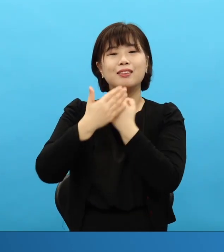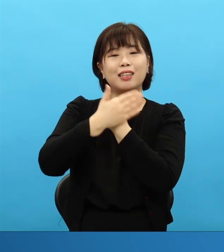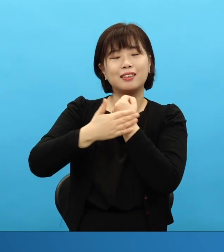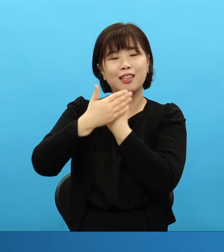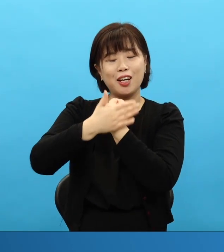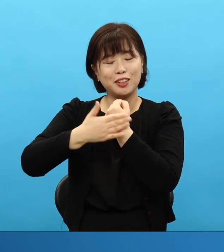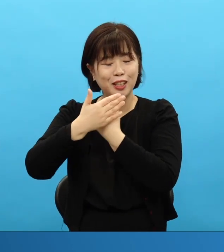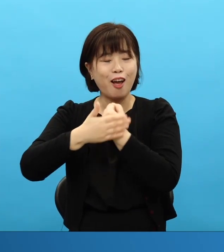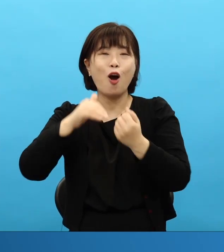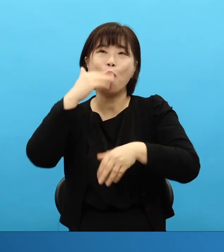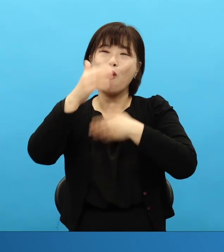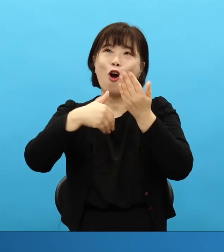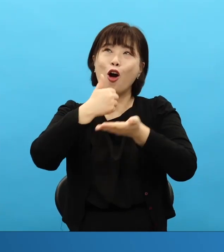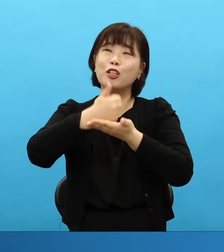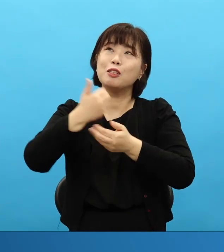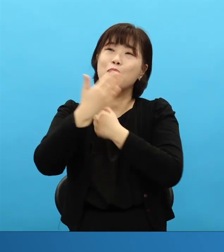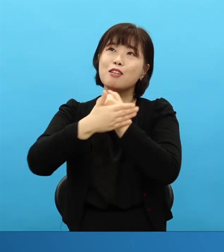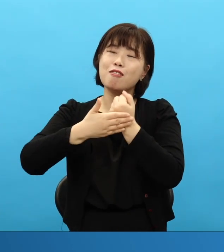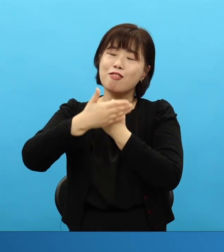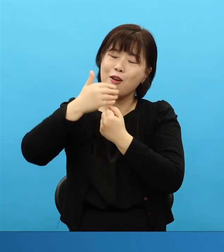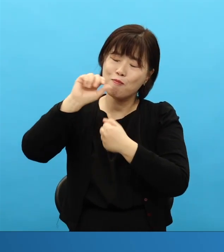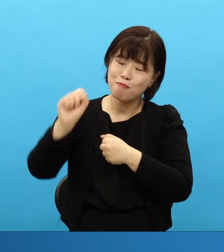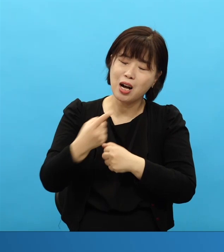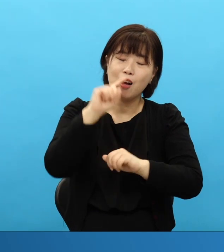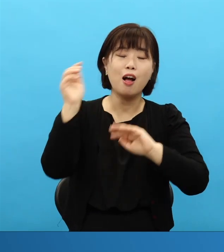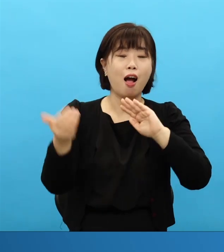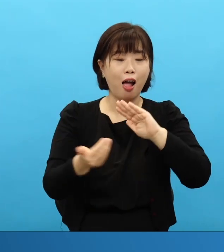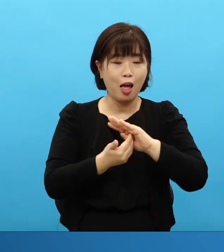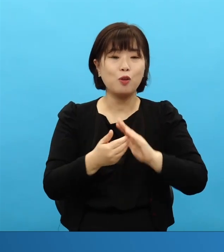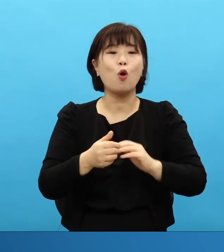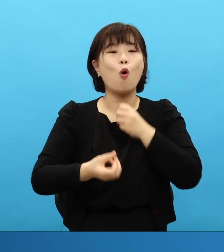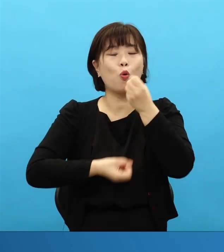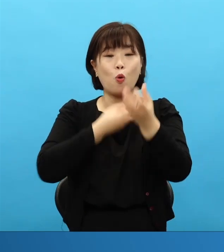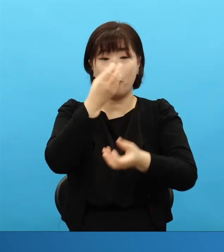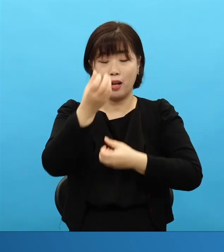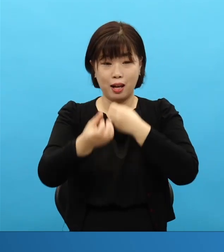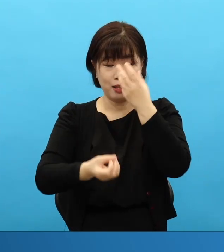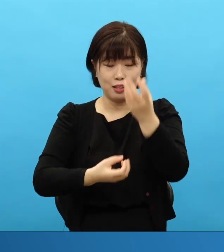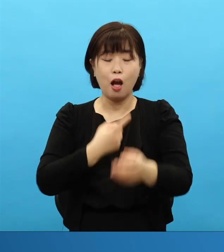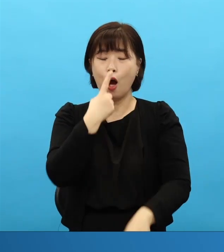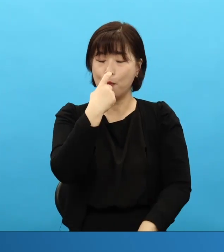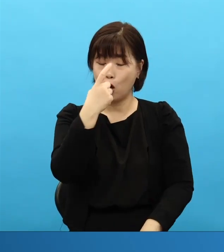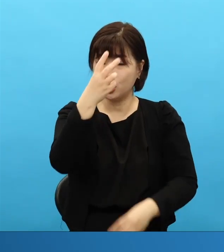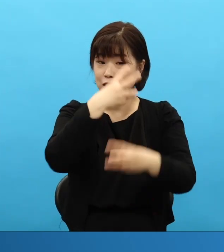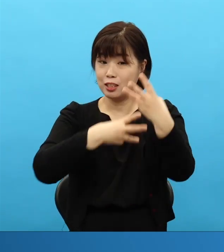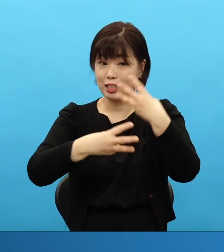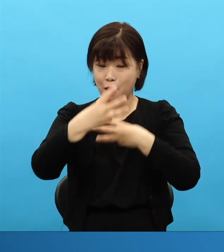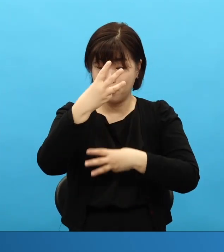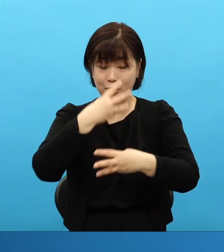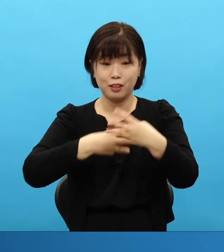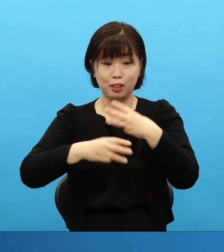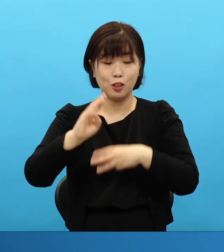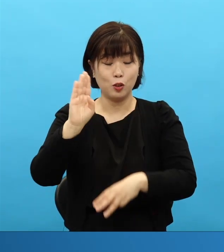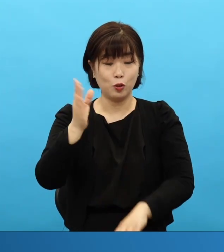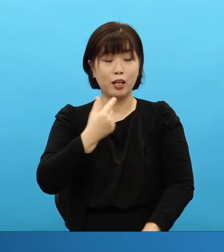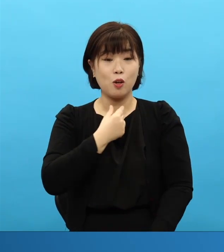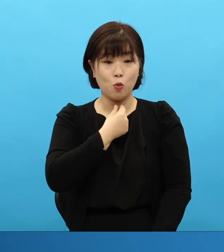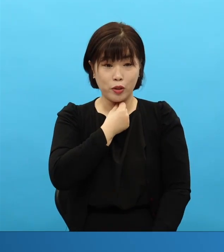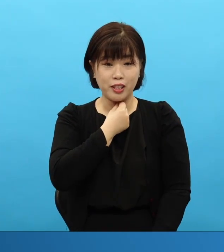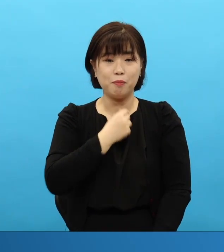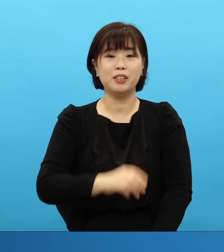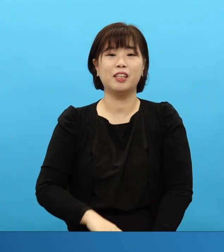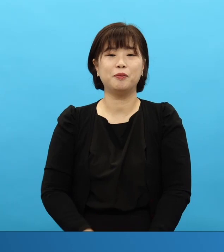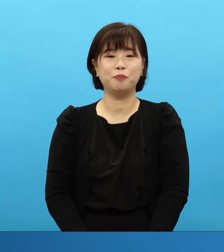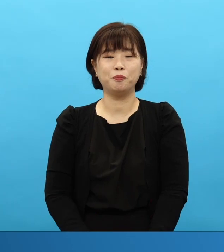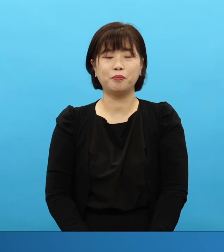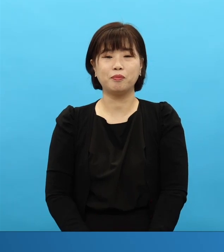되어졌다라고 고백하는 우리 멋진 랩넌트들 되시길 기도하겠습니다. 오늘 이정표 같은 말씀이 선포될 것인데요, 기대하고 고대하며